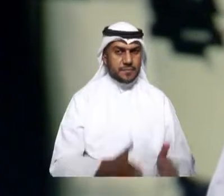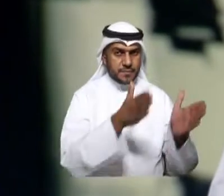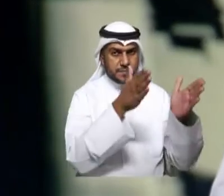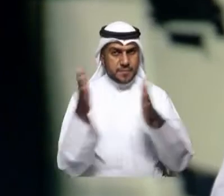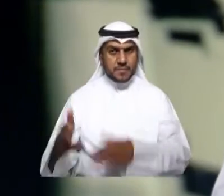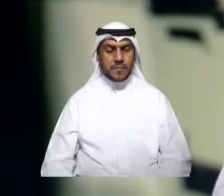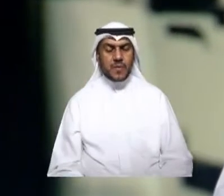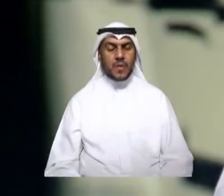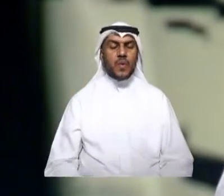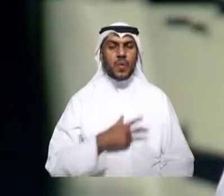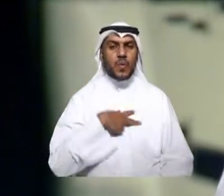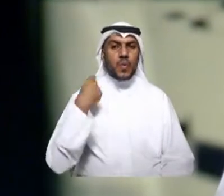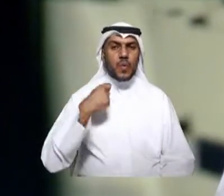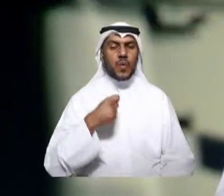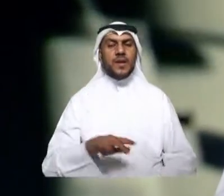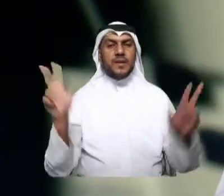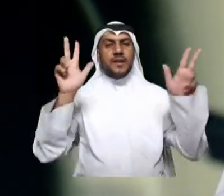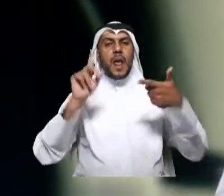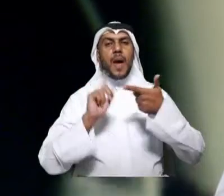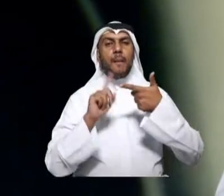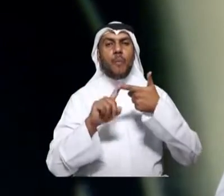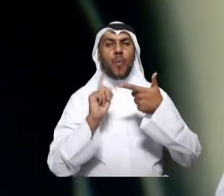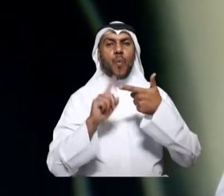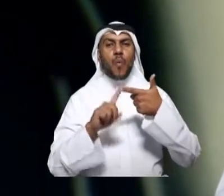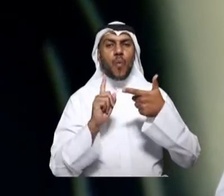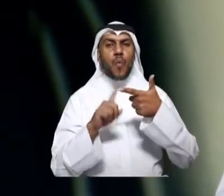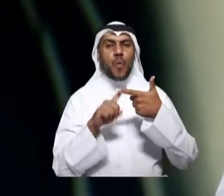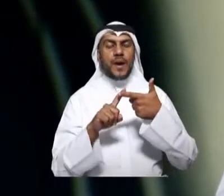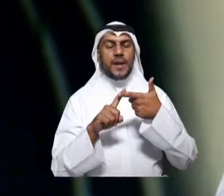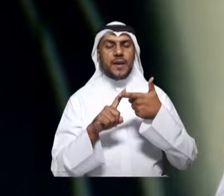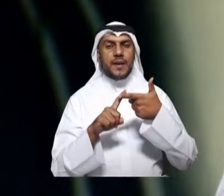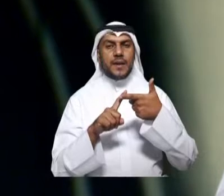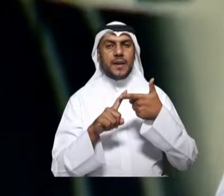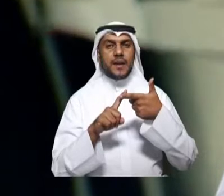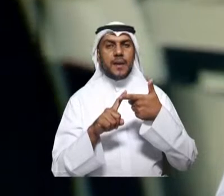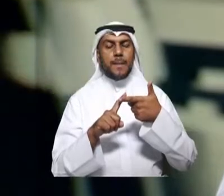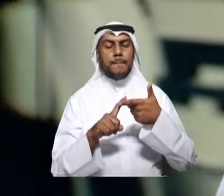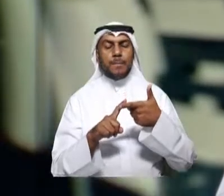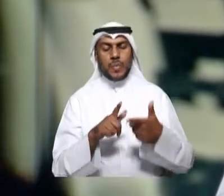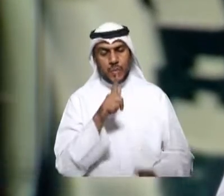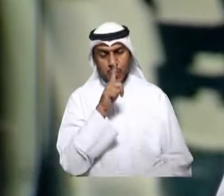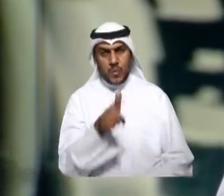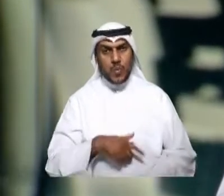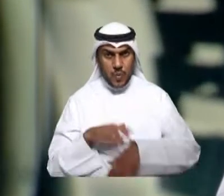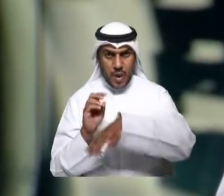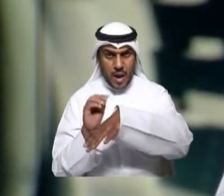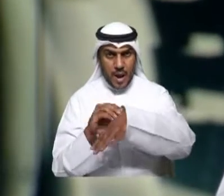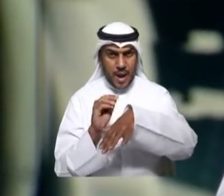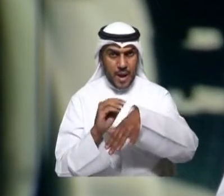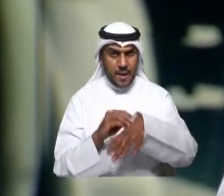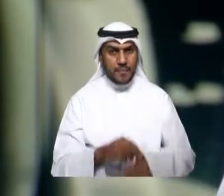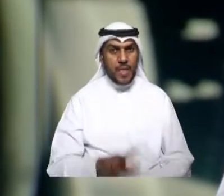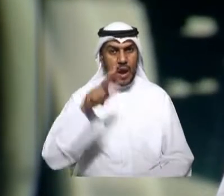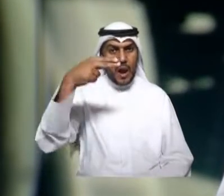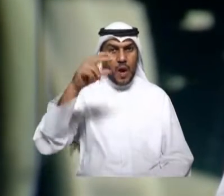أكد وكيل وزارة الإعلام المساعد لقطاع الصحافة والنشر والمطبوعات ورئيس اتحاد إذاعات العربية محمد